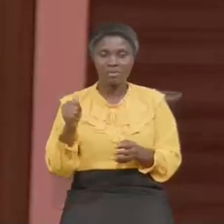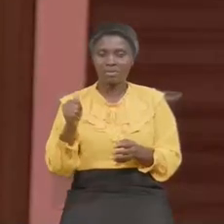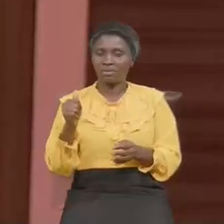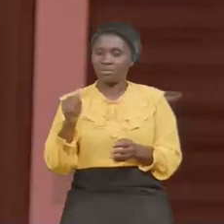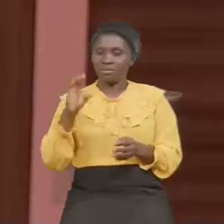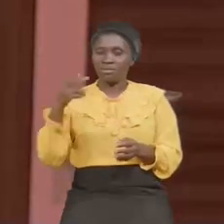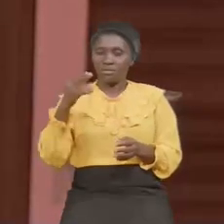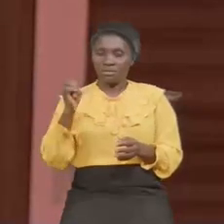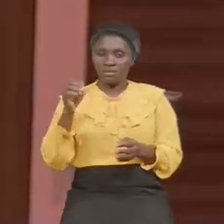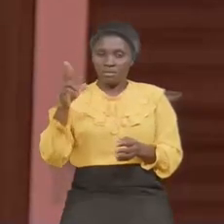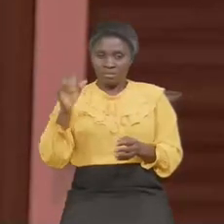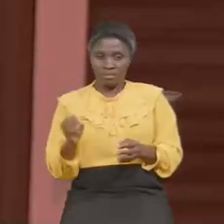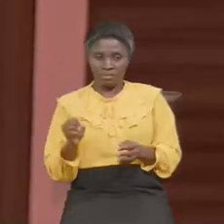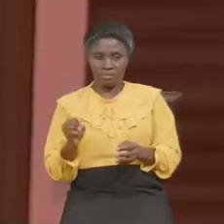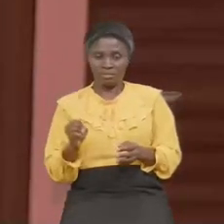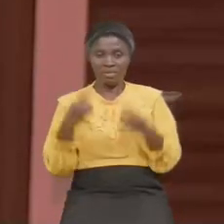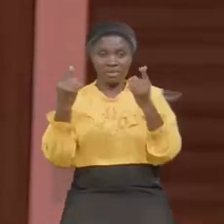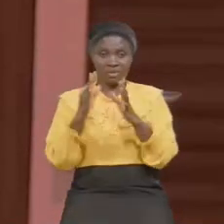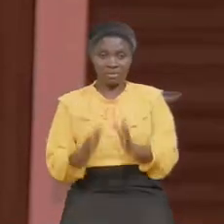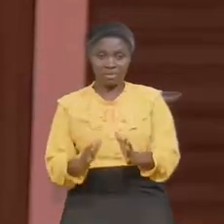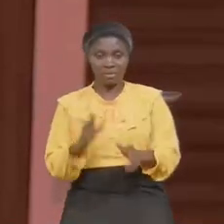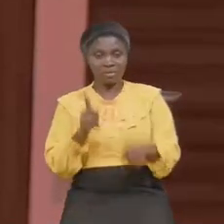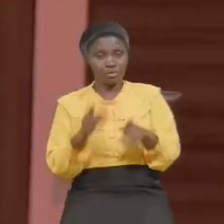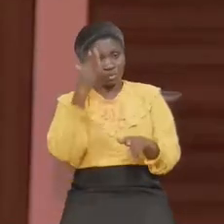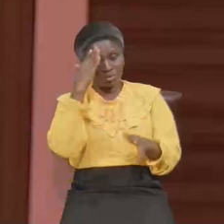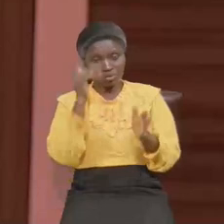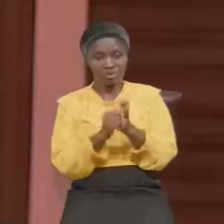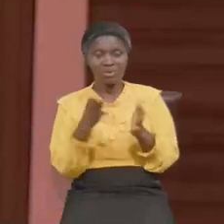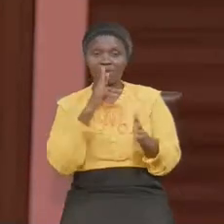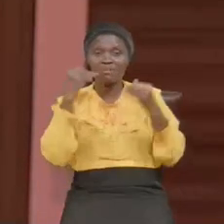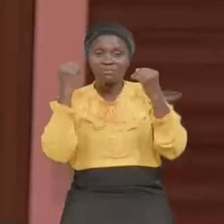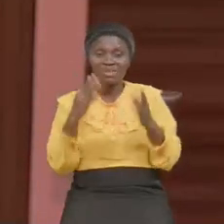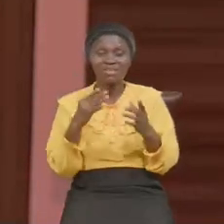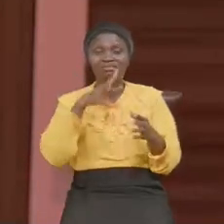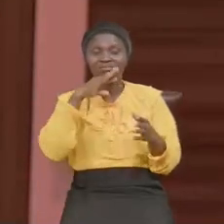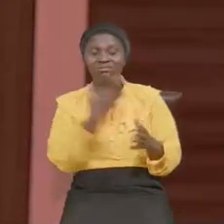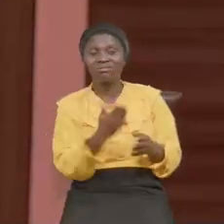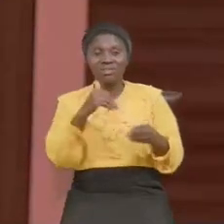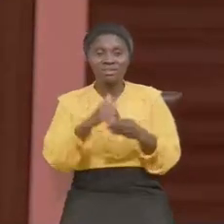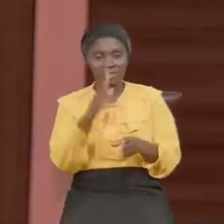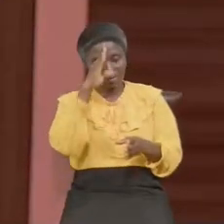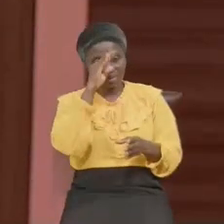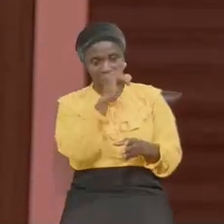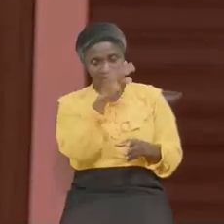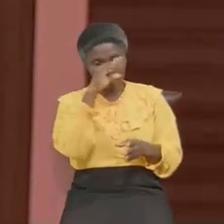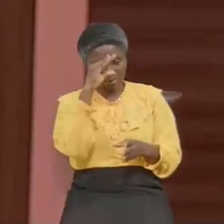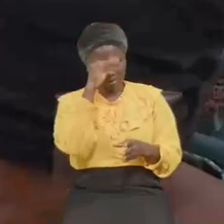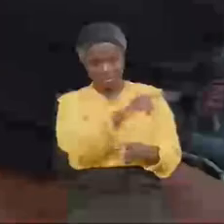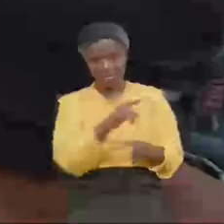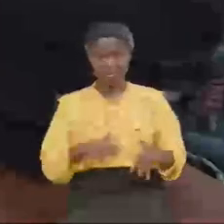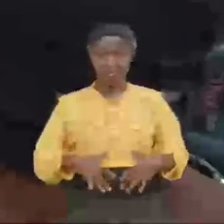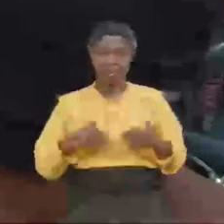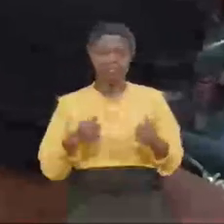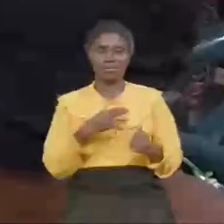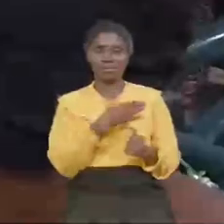savaient qu'il y avait beaucoup de choses sales dans sa vie. Mais quand ils l'ont vu, plusieurs